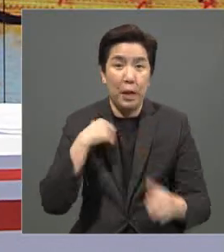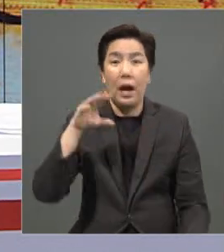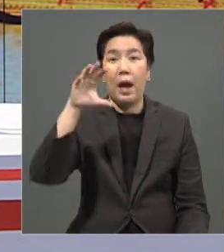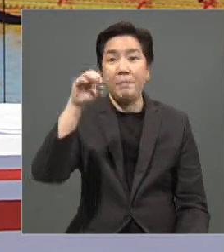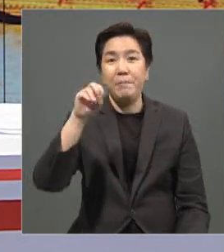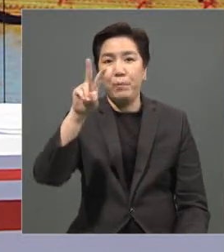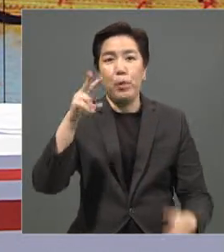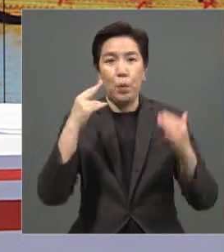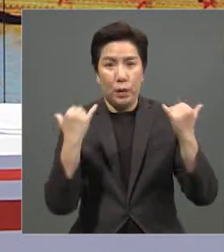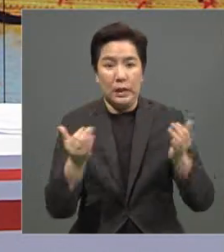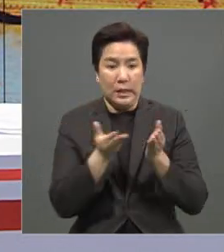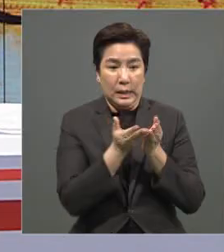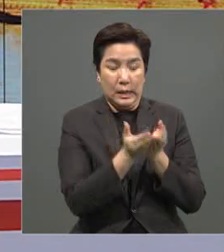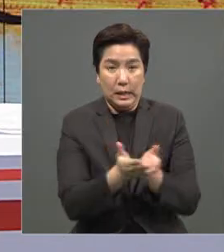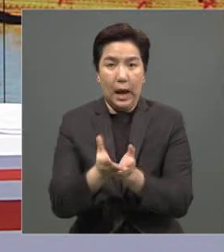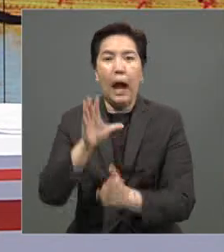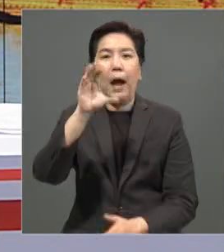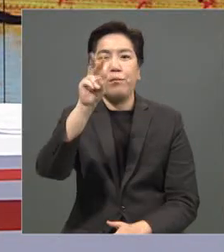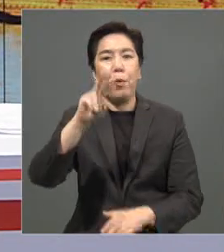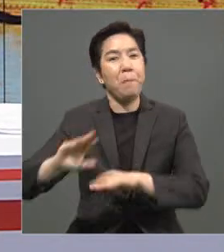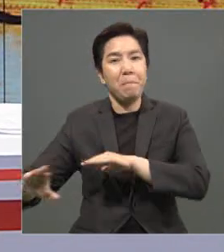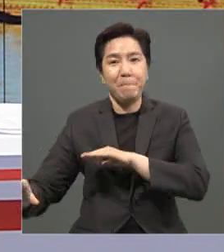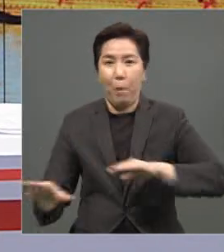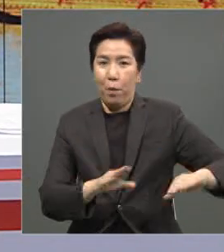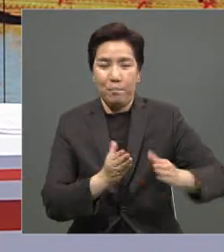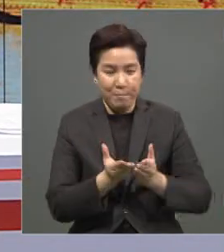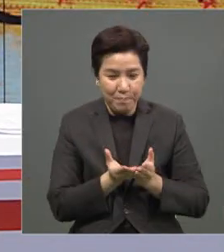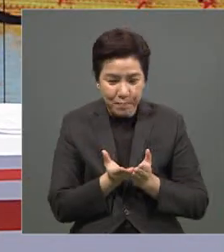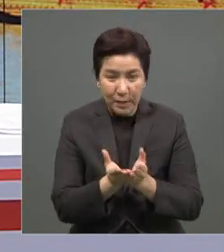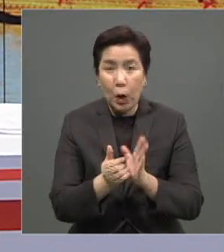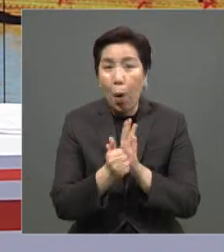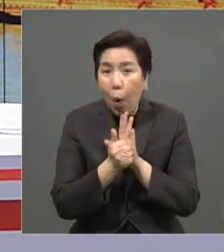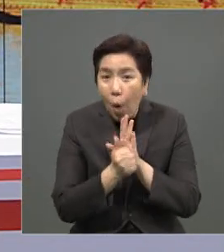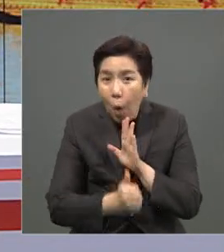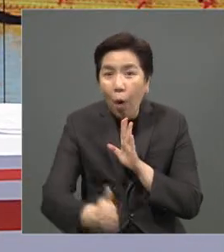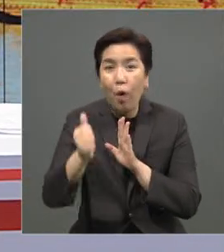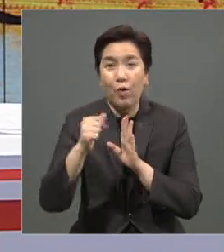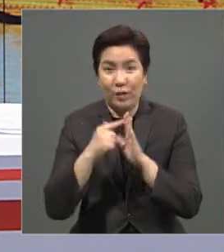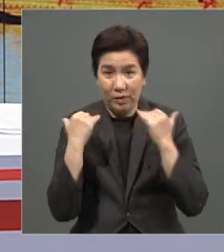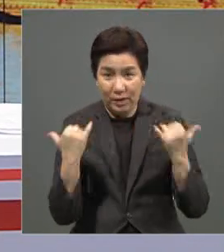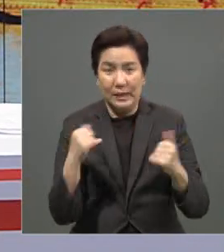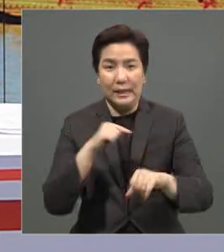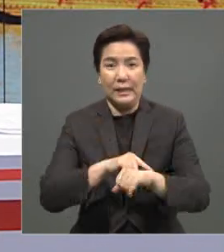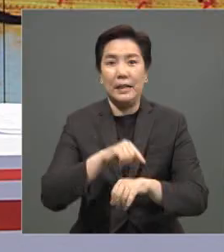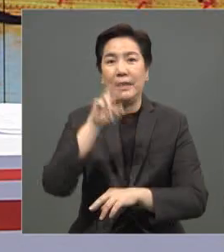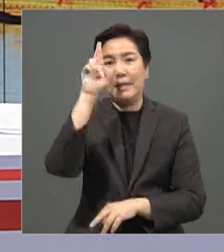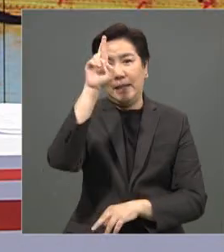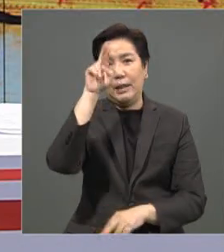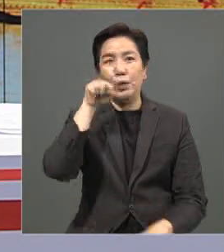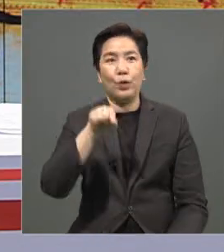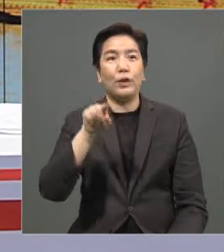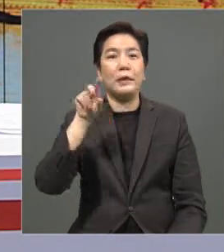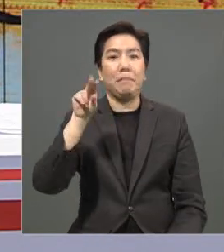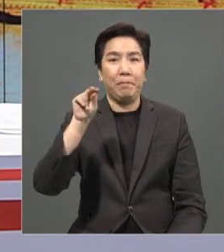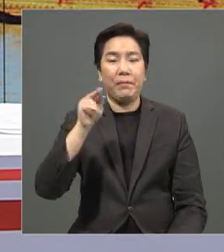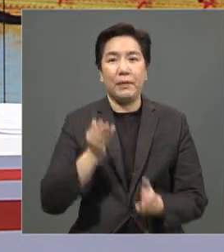ำตอนนี้ทั้ง52ลำพร้อมแล้วครับโดยจะเคลื่อนออกจากอู่เรือธนบุรีกรมอู่ทหารเรือในเวลา 12:30 นเ